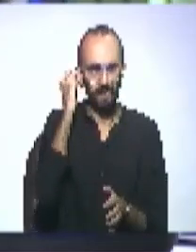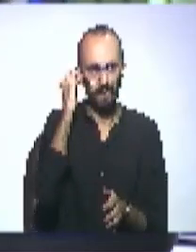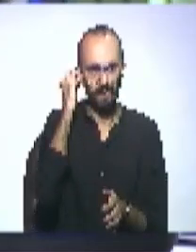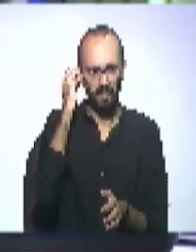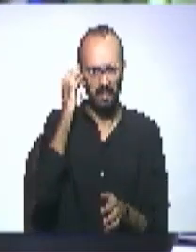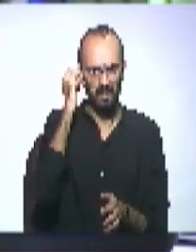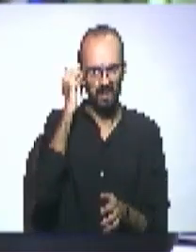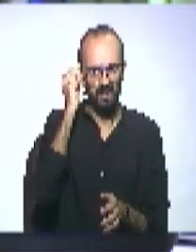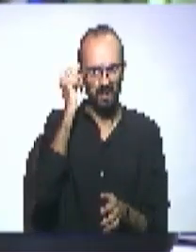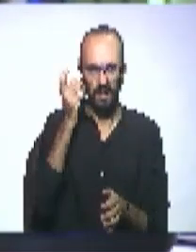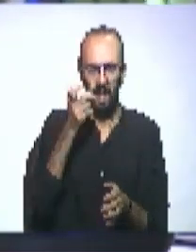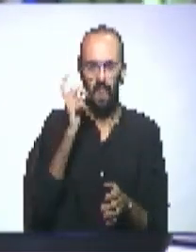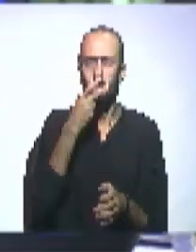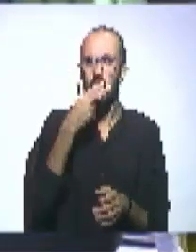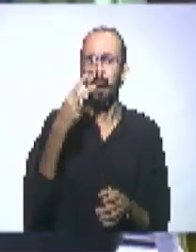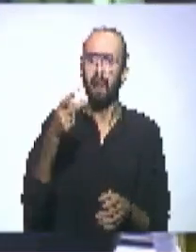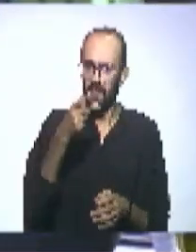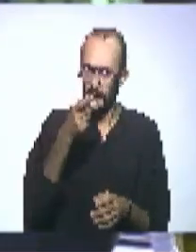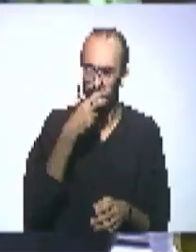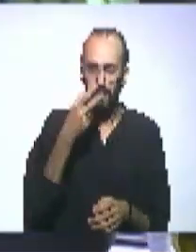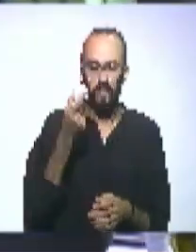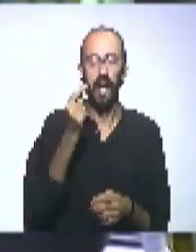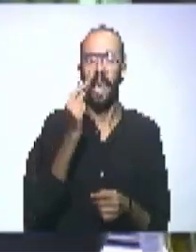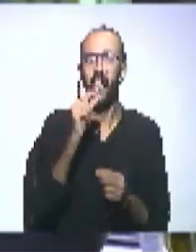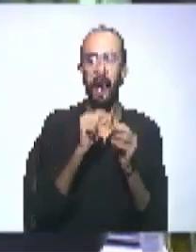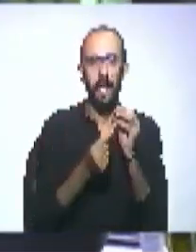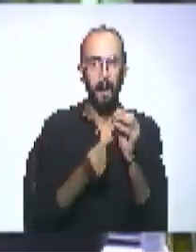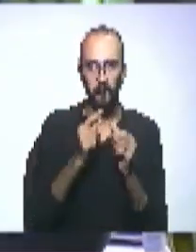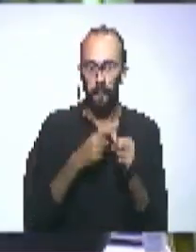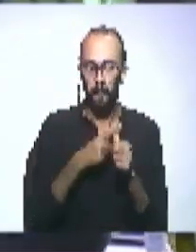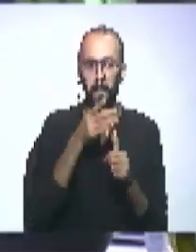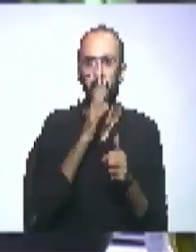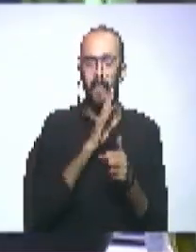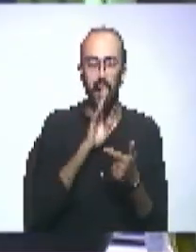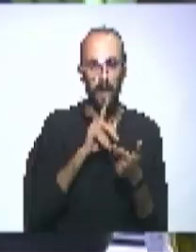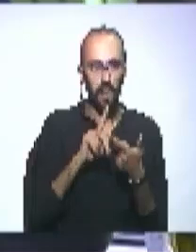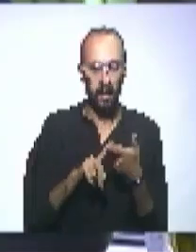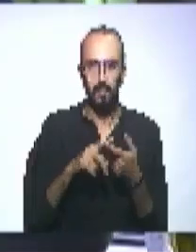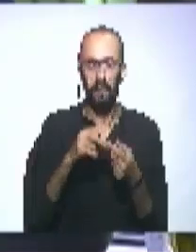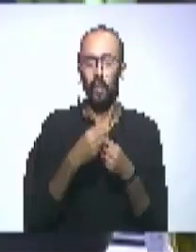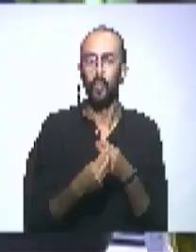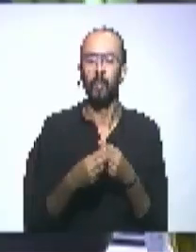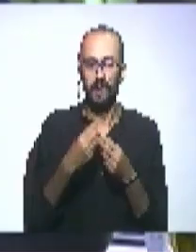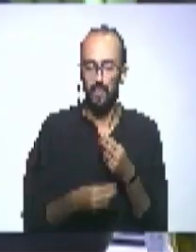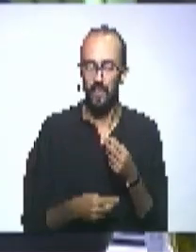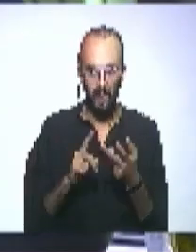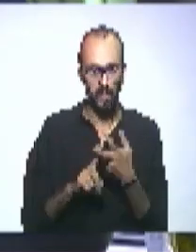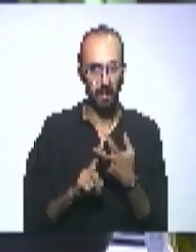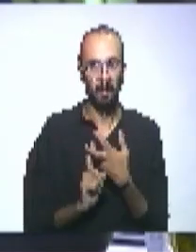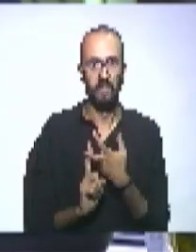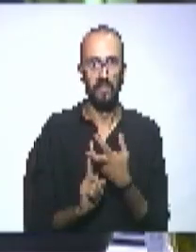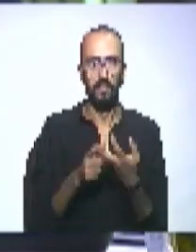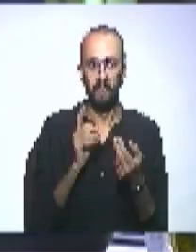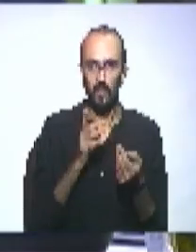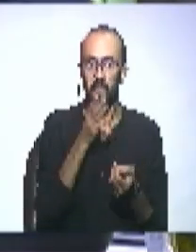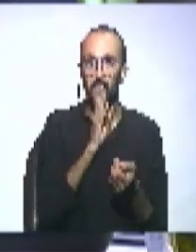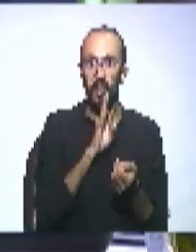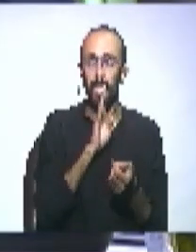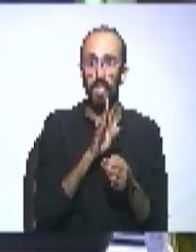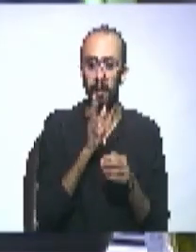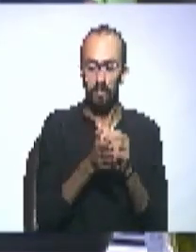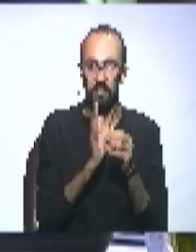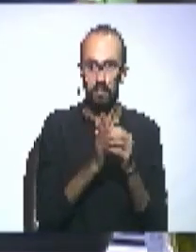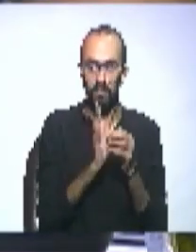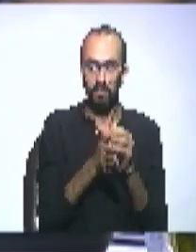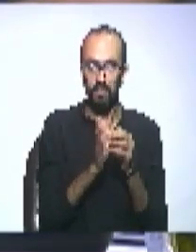داخلين المدارس والسوق مليان فاكهة النهارده، في عنب وفي مانجا وفي، احنا ممكن نقطع المانجا قطع